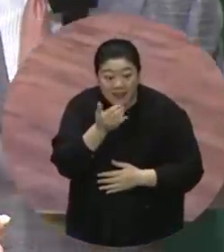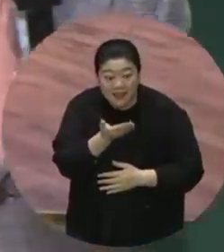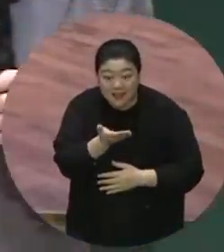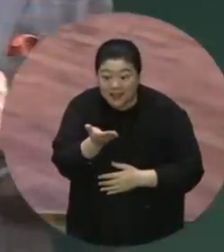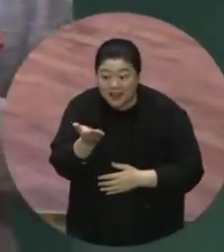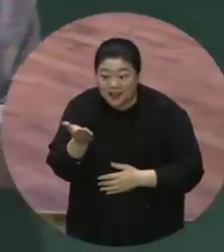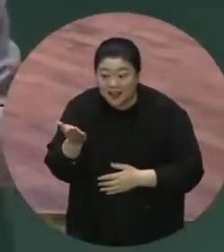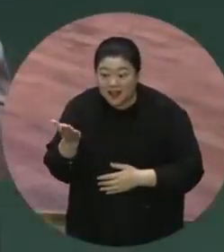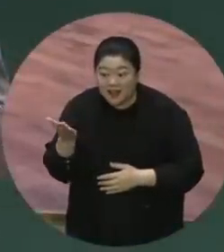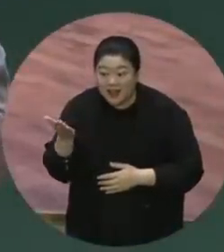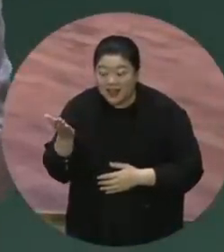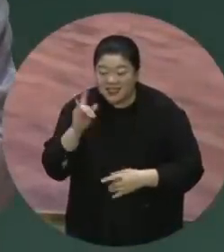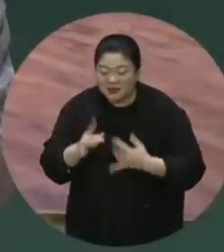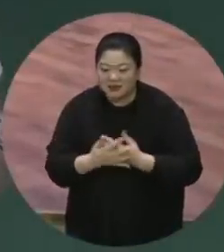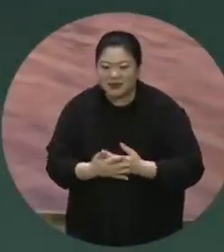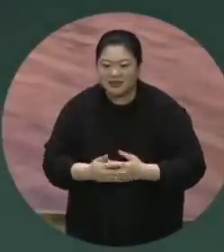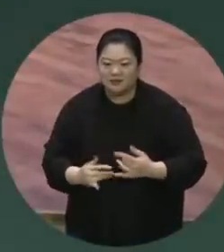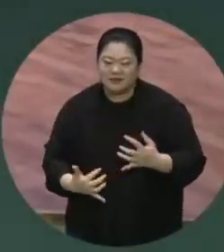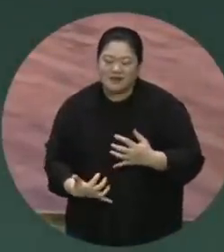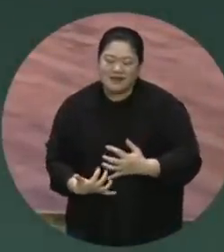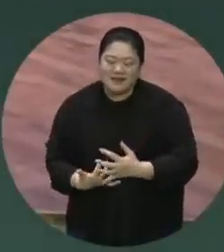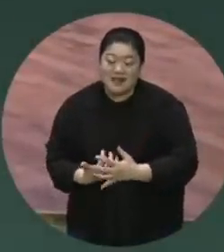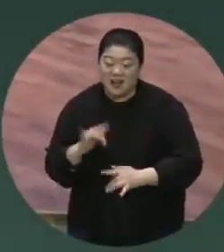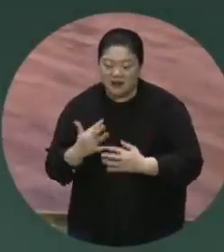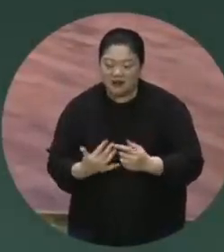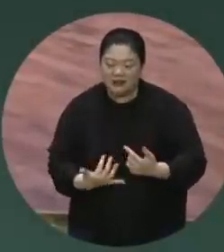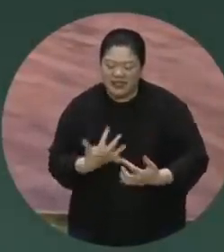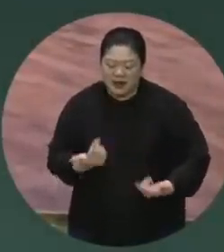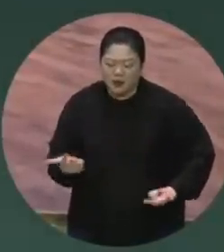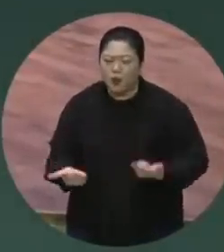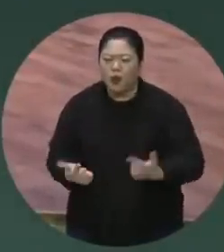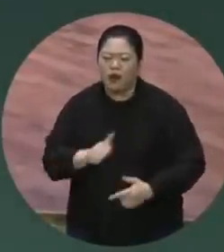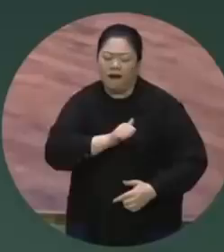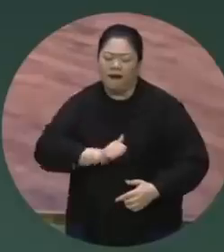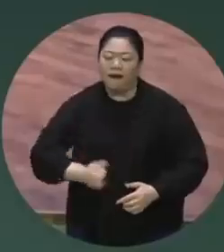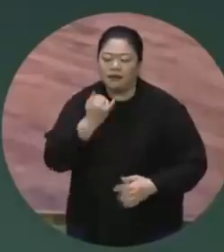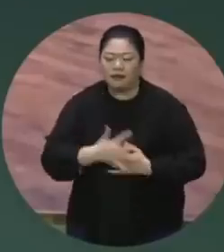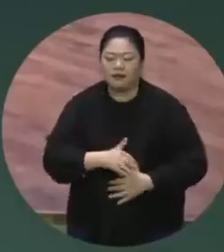막 2판, 4판, 공사판 그냥 막. 조절이 안 돼, 조절이.